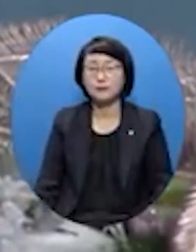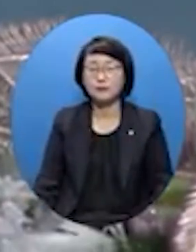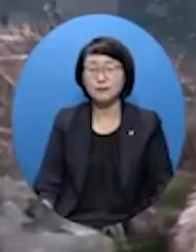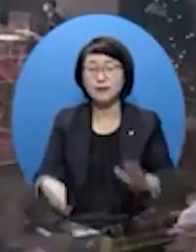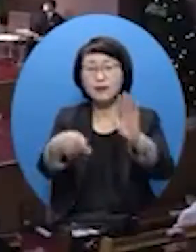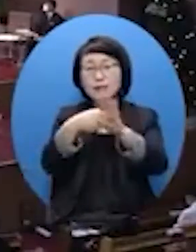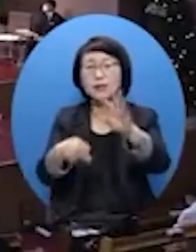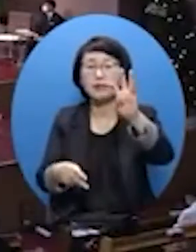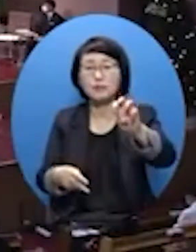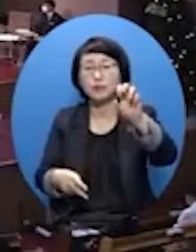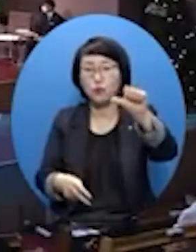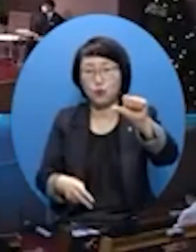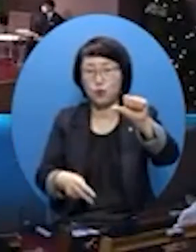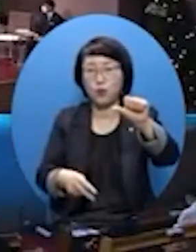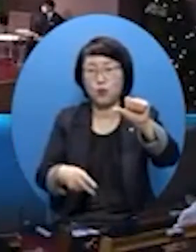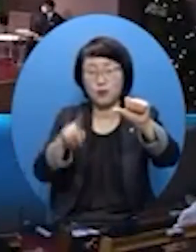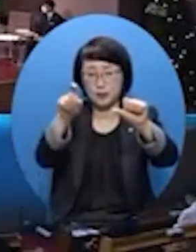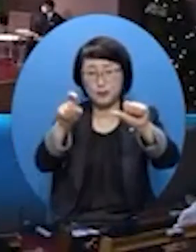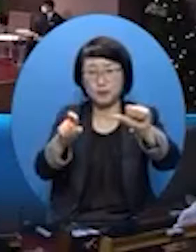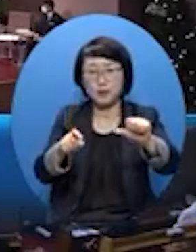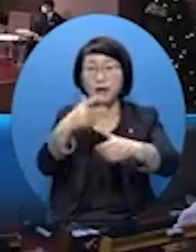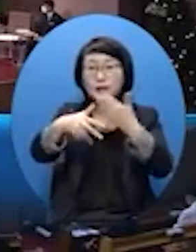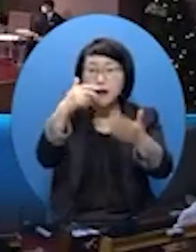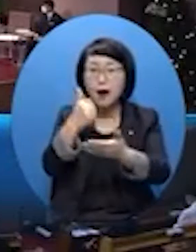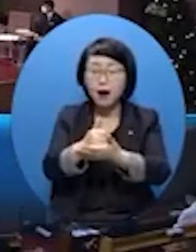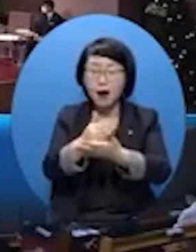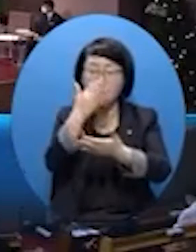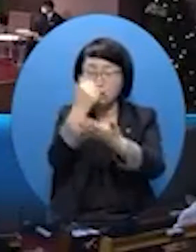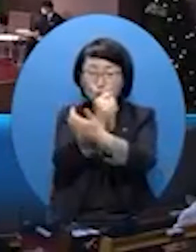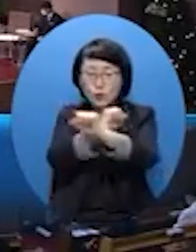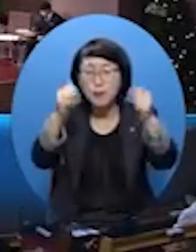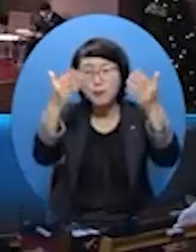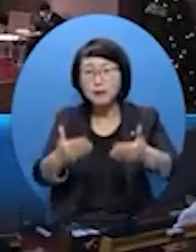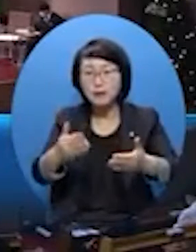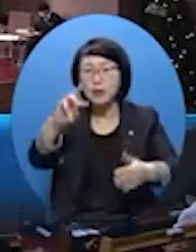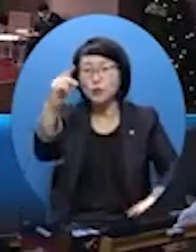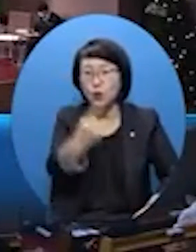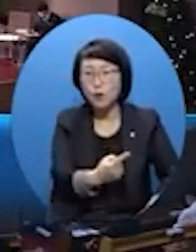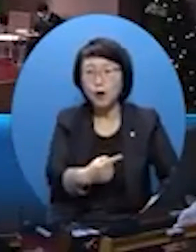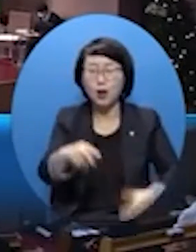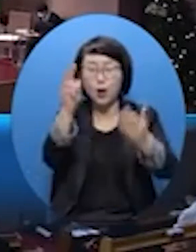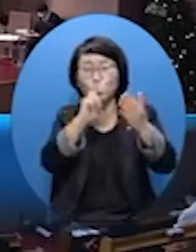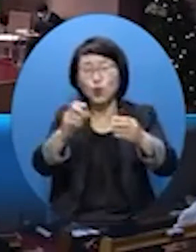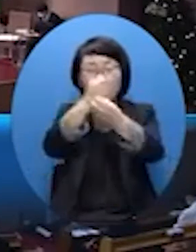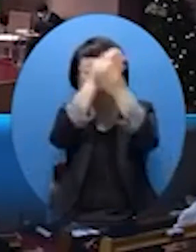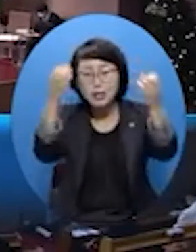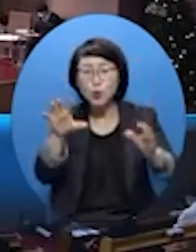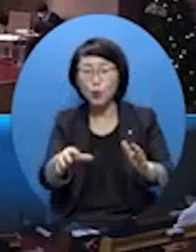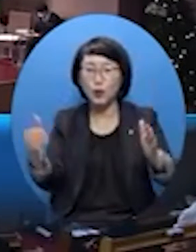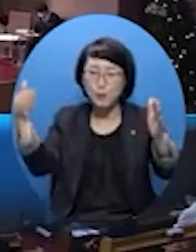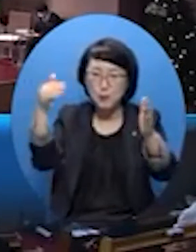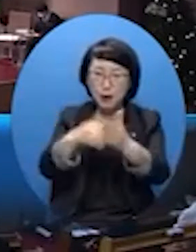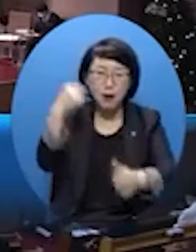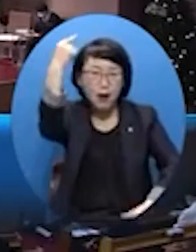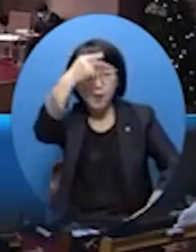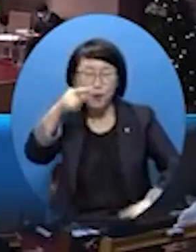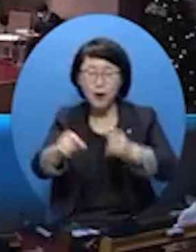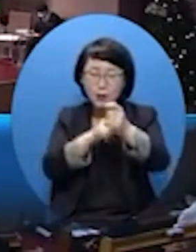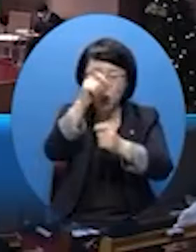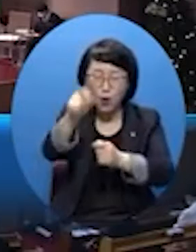이사야 35장 10절 말씀을 기억합니다. 야훼의 속량함을 받은 자들이 돌아오되 노래하며 시온에 이르러 그들의 머리 위에